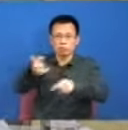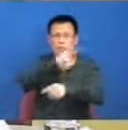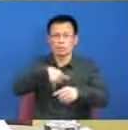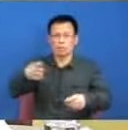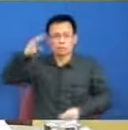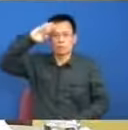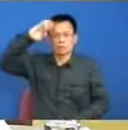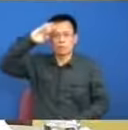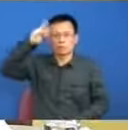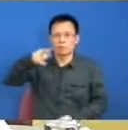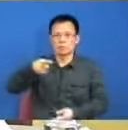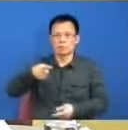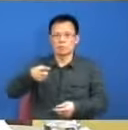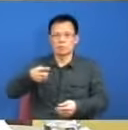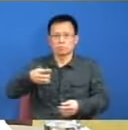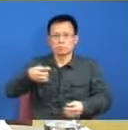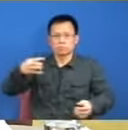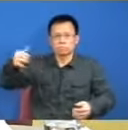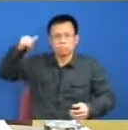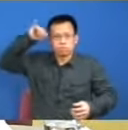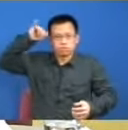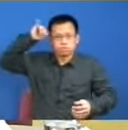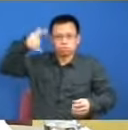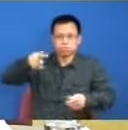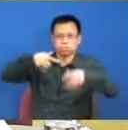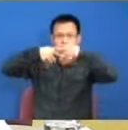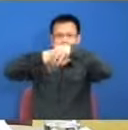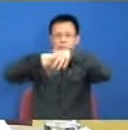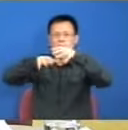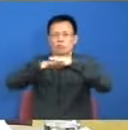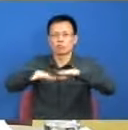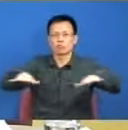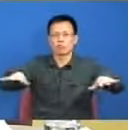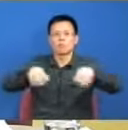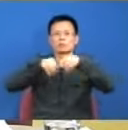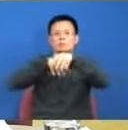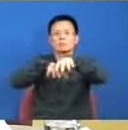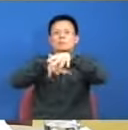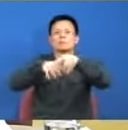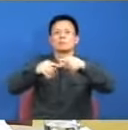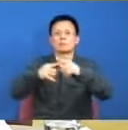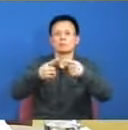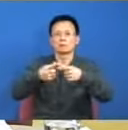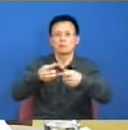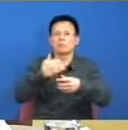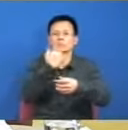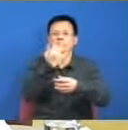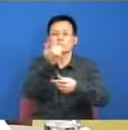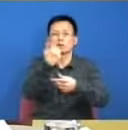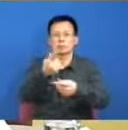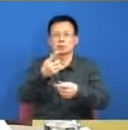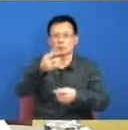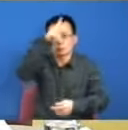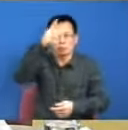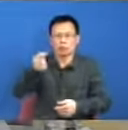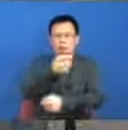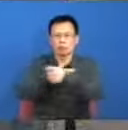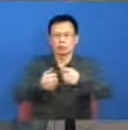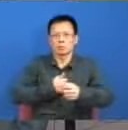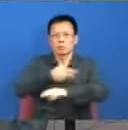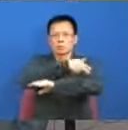咧就係咧嚇好粗暴咁對待一啲和平嘅示威人士，而佢哋反對嘅就係呢個財政預算